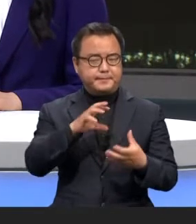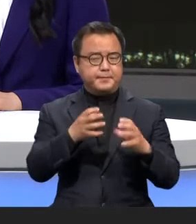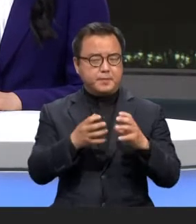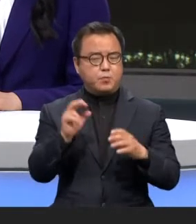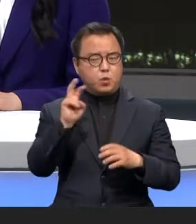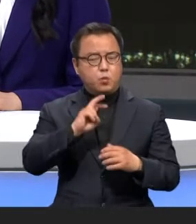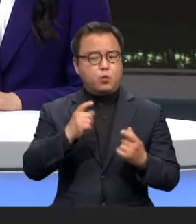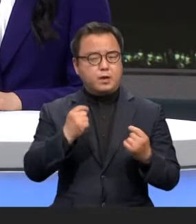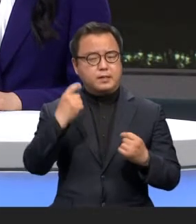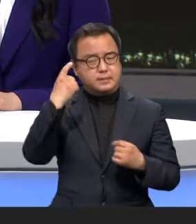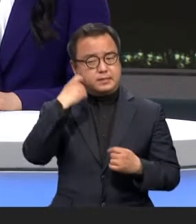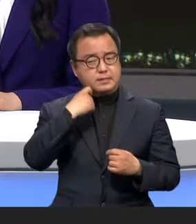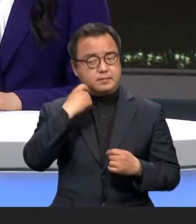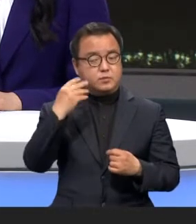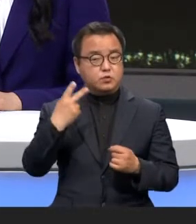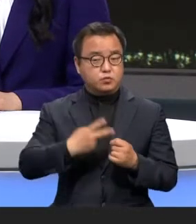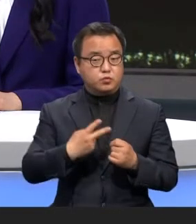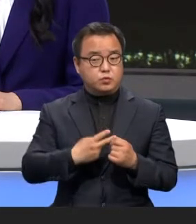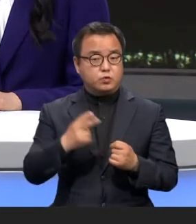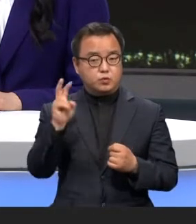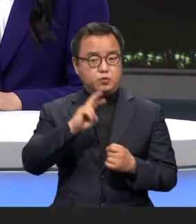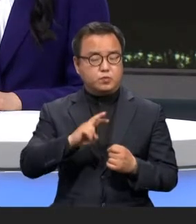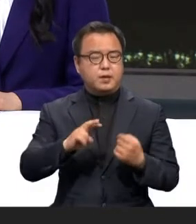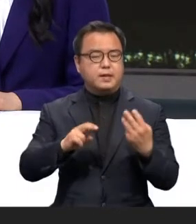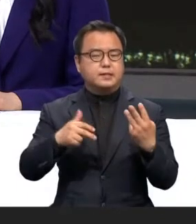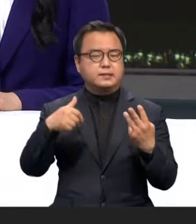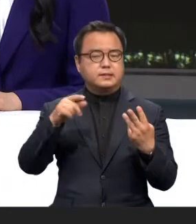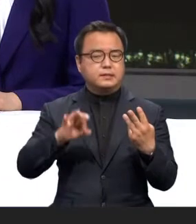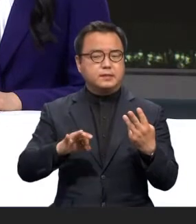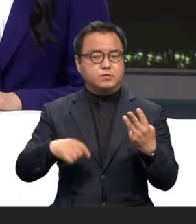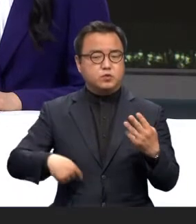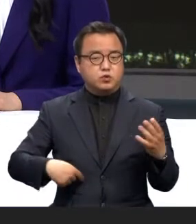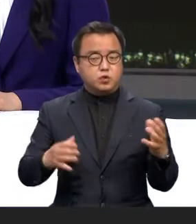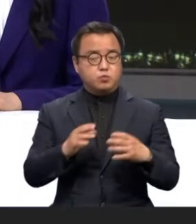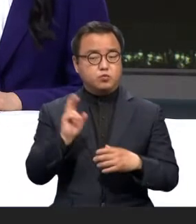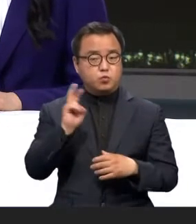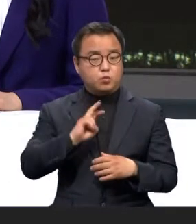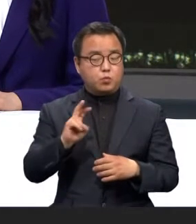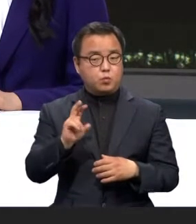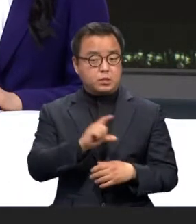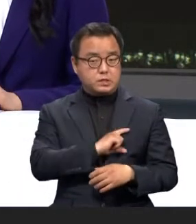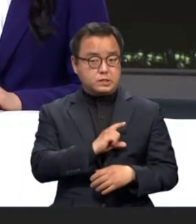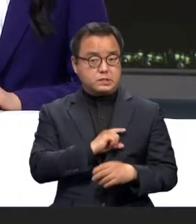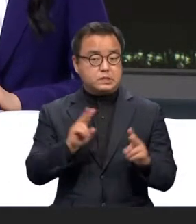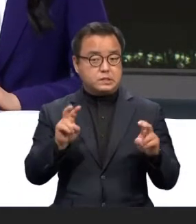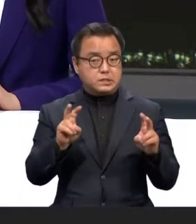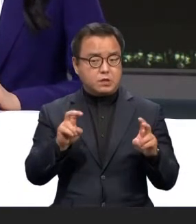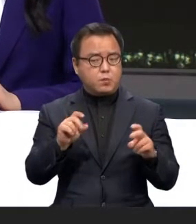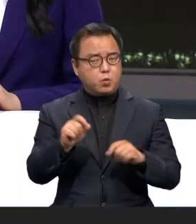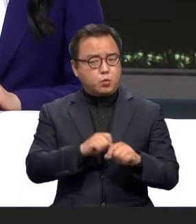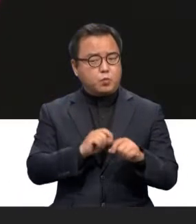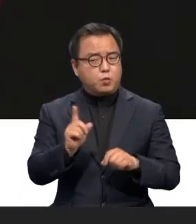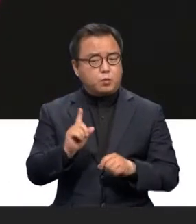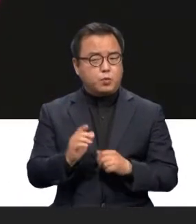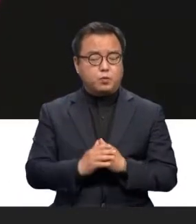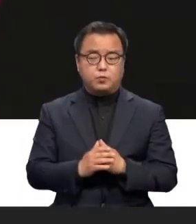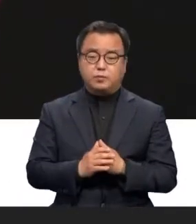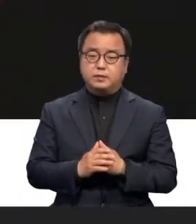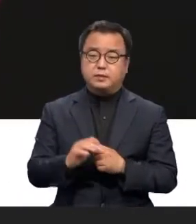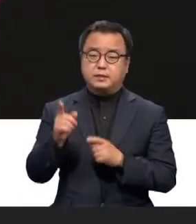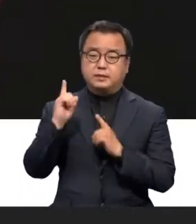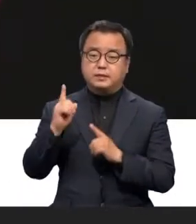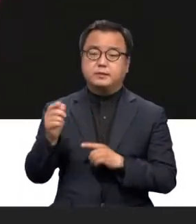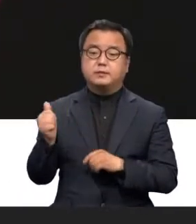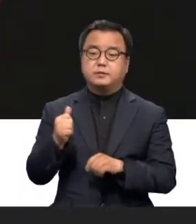네. 자, 다음 만나볼 곡이 이제 삼중 협주곡인데 제목이 굉장히 독특해요. 어떤 곡입니까? 네. 이성주 교수는